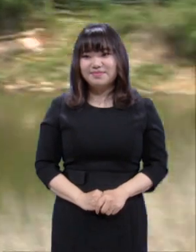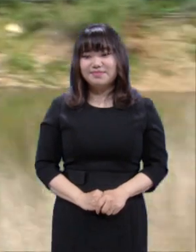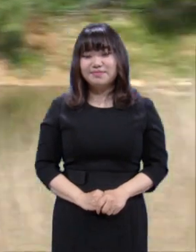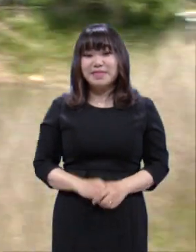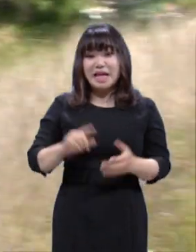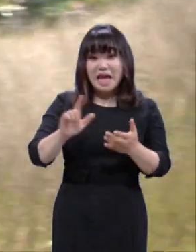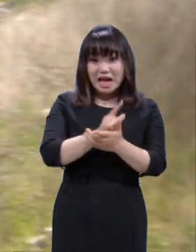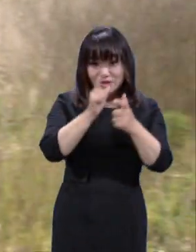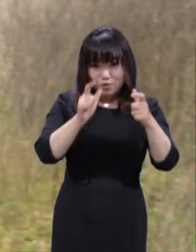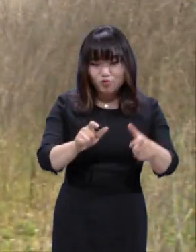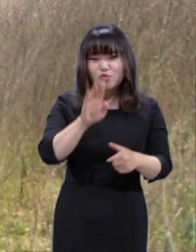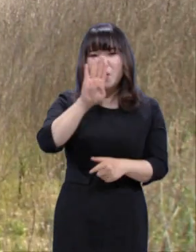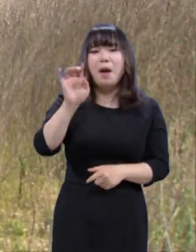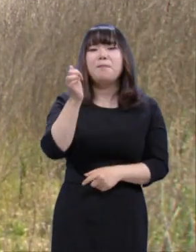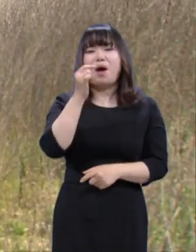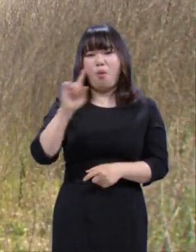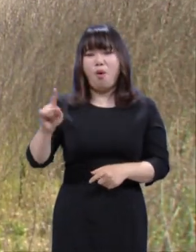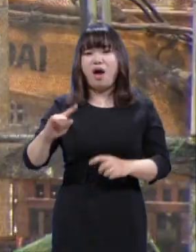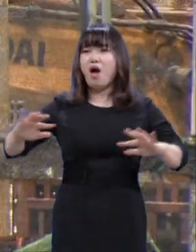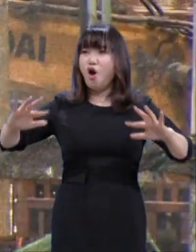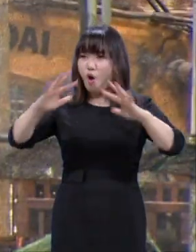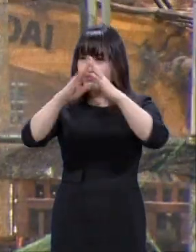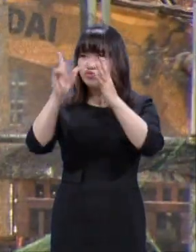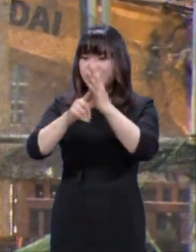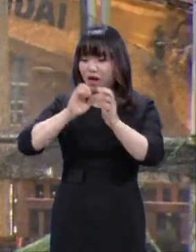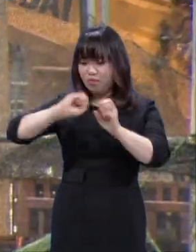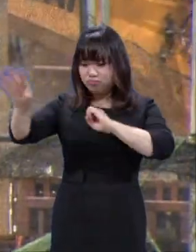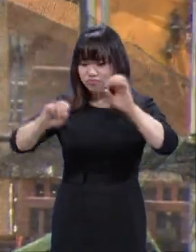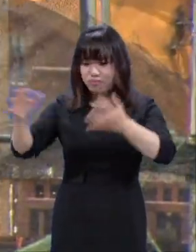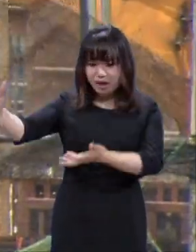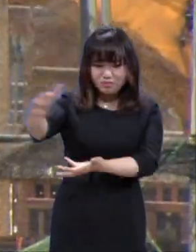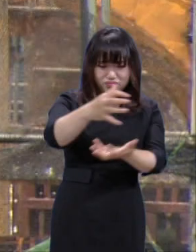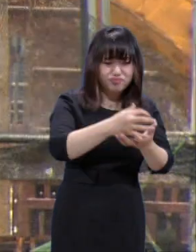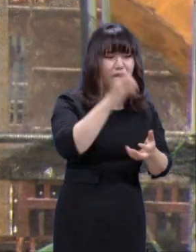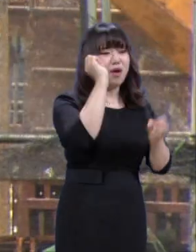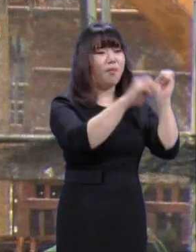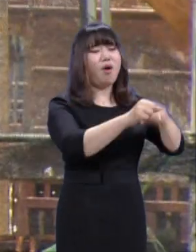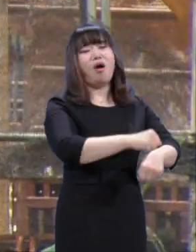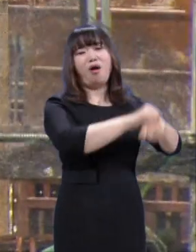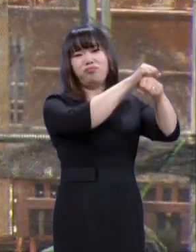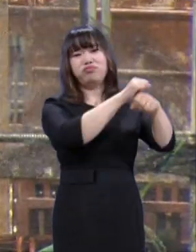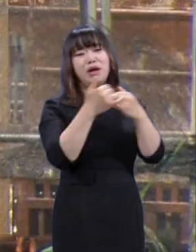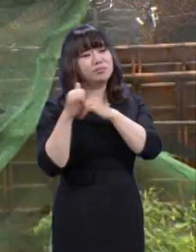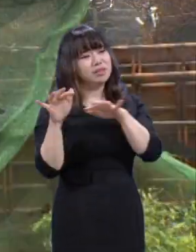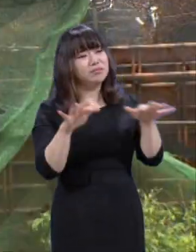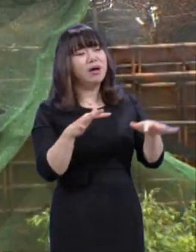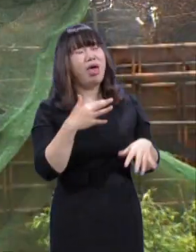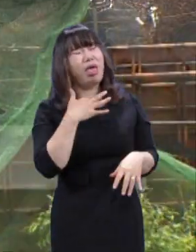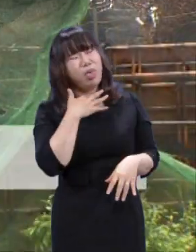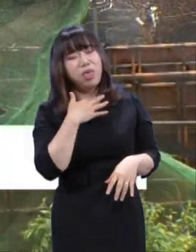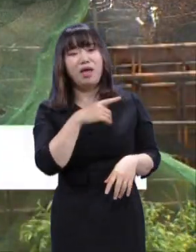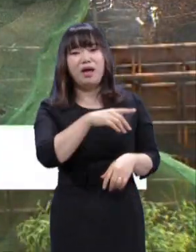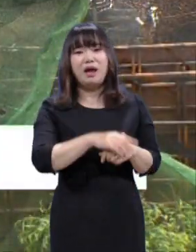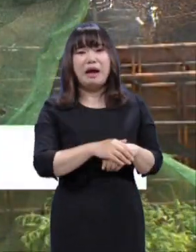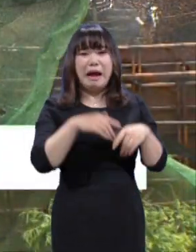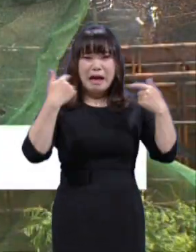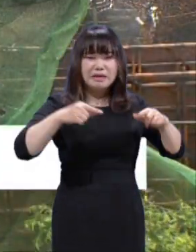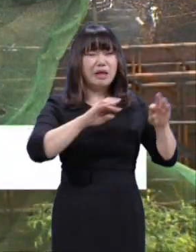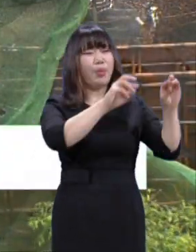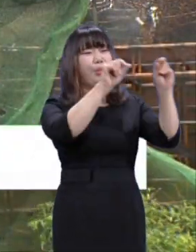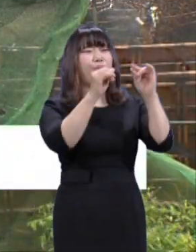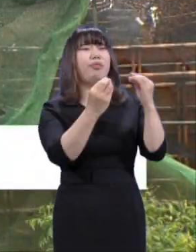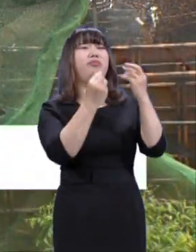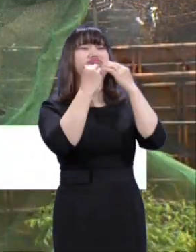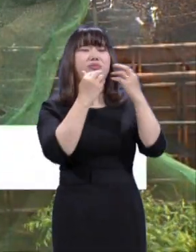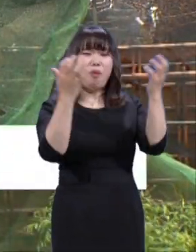서울 강서구 방화동에는 건설 폐기물 처리 시설이 밀집해 있습니다. 지역 주민들은 이 시설 때문에 비산먼지 등의